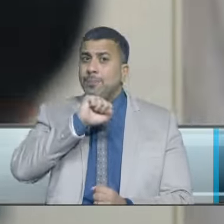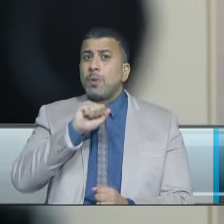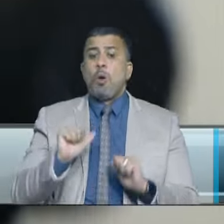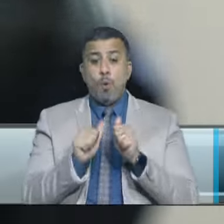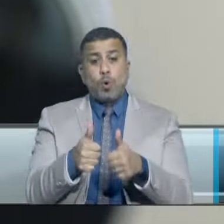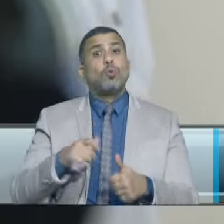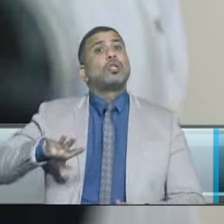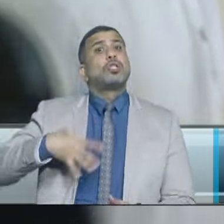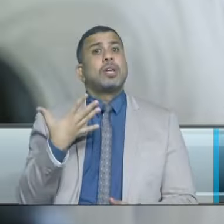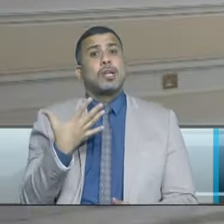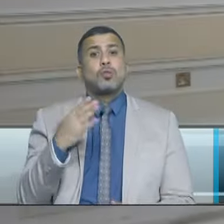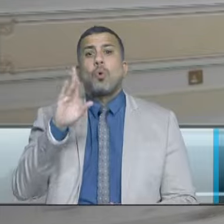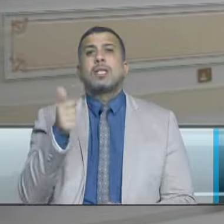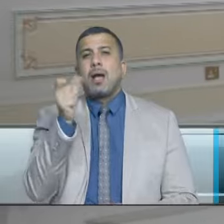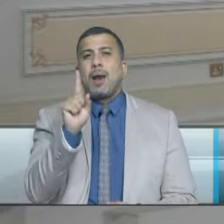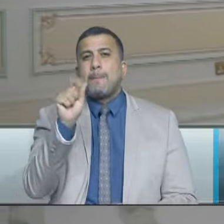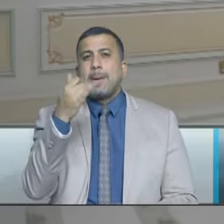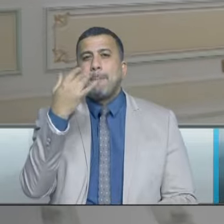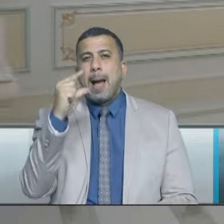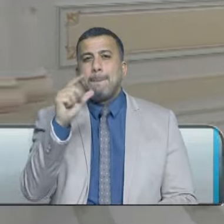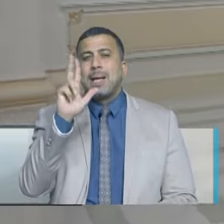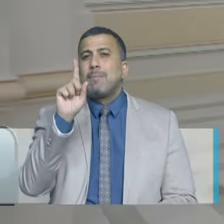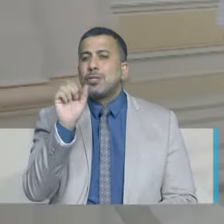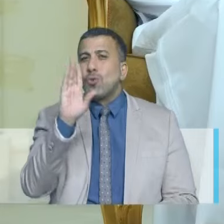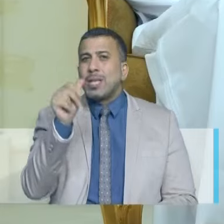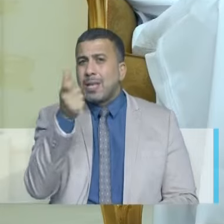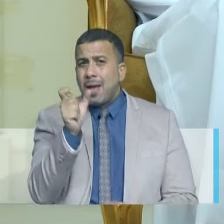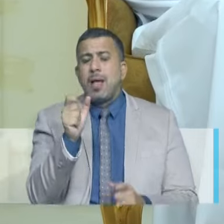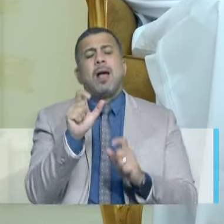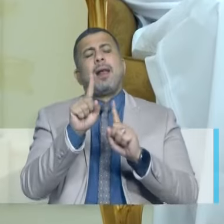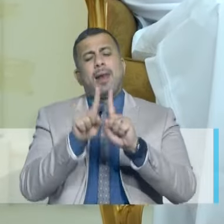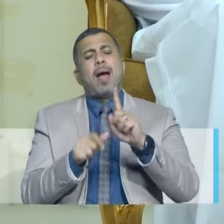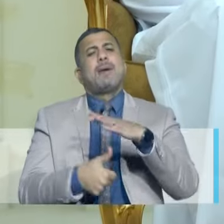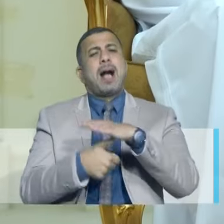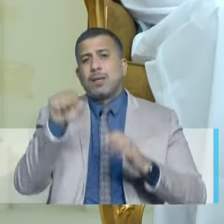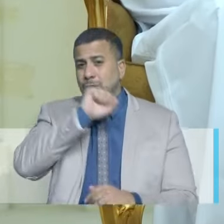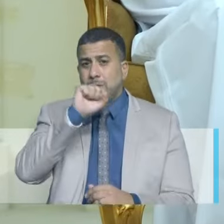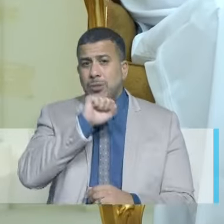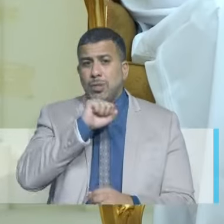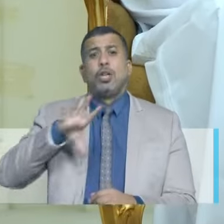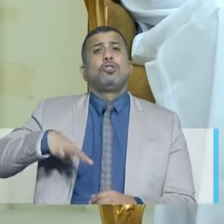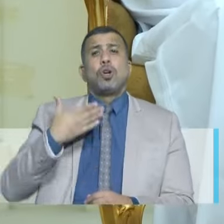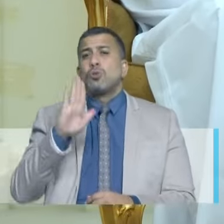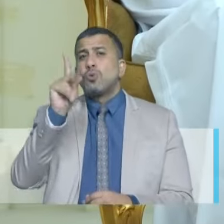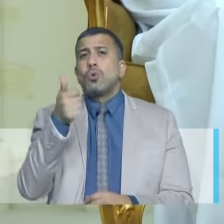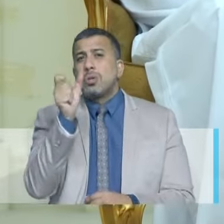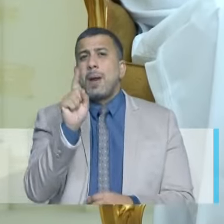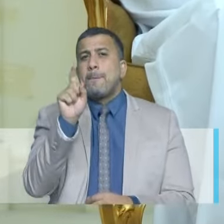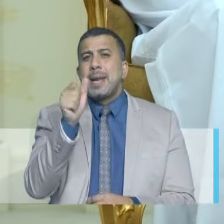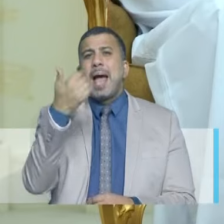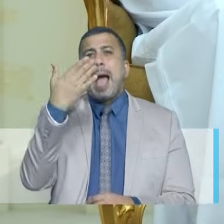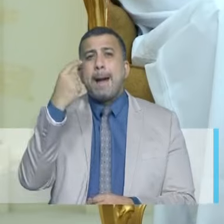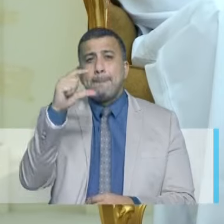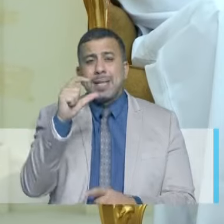وبحضور سمو الشيخ سلطان بن محمد بن سلطان القاسمي ولي العهد ونائب حاكم الشارقه وسمو الشيخ سلطان بن احمد بن